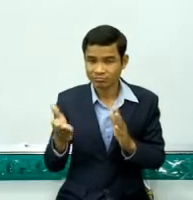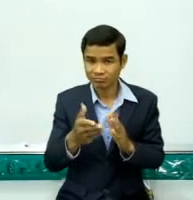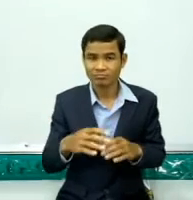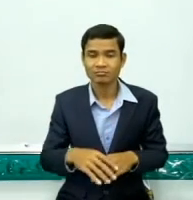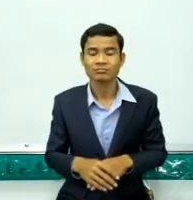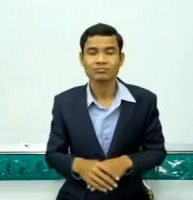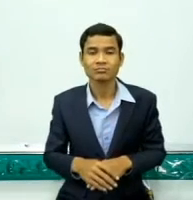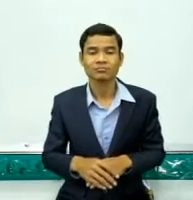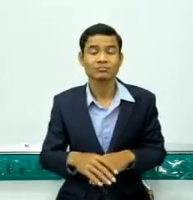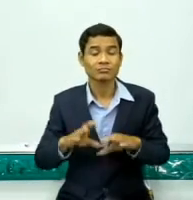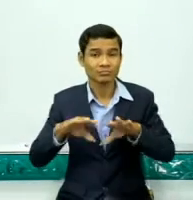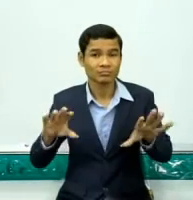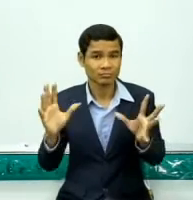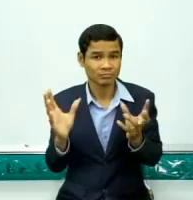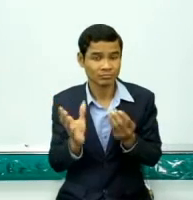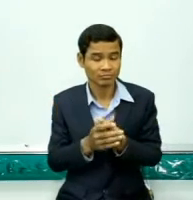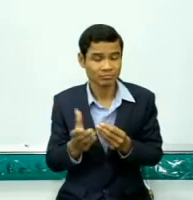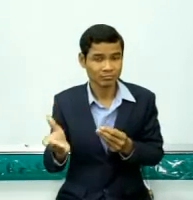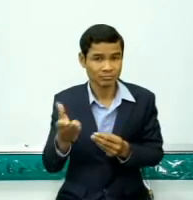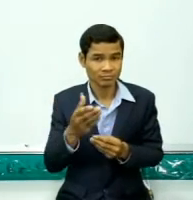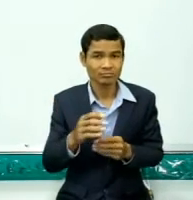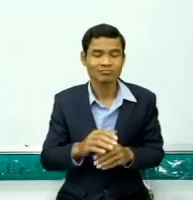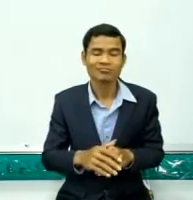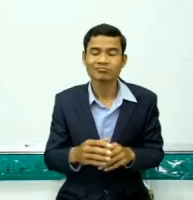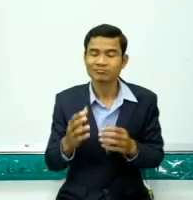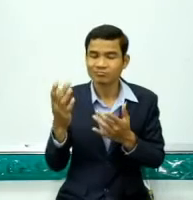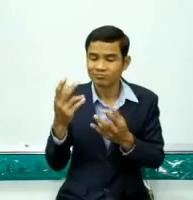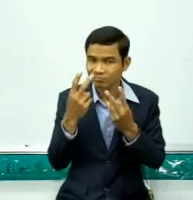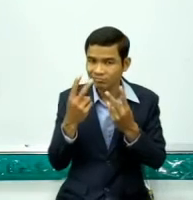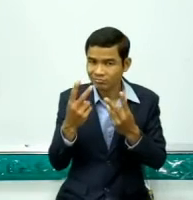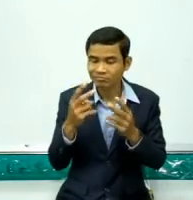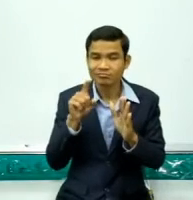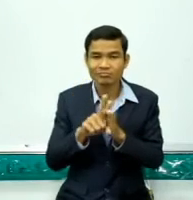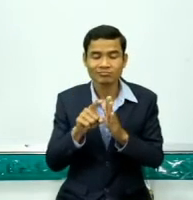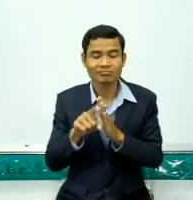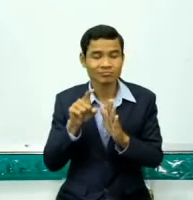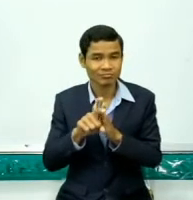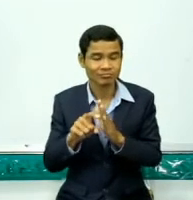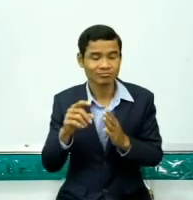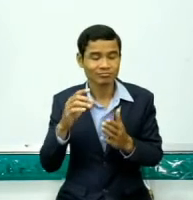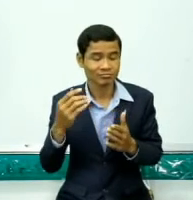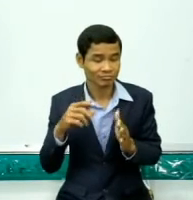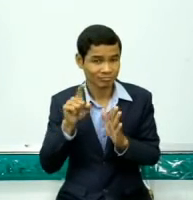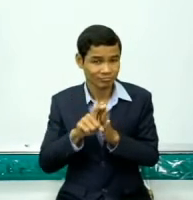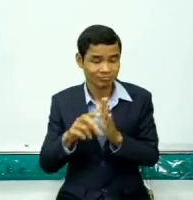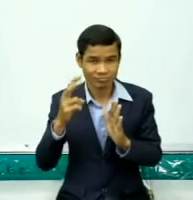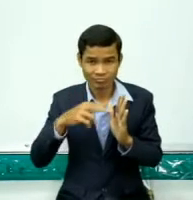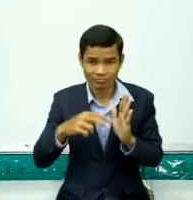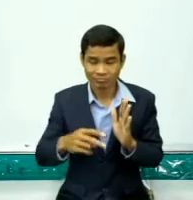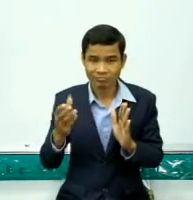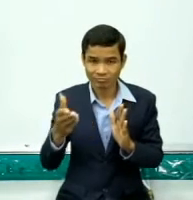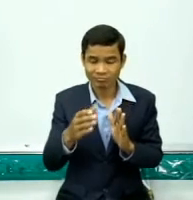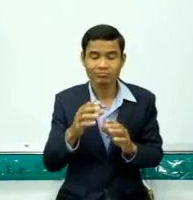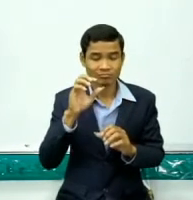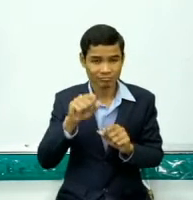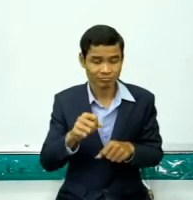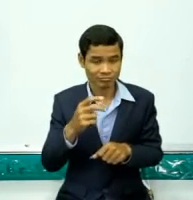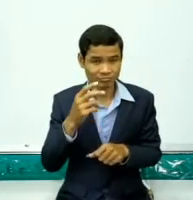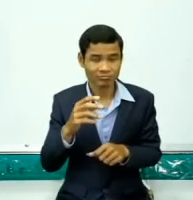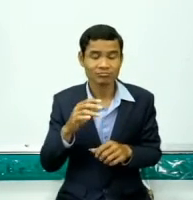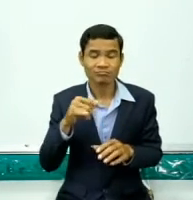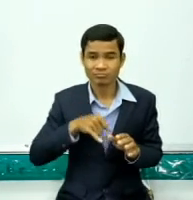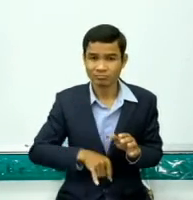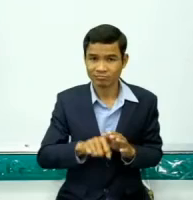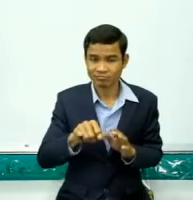ta con tặng ăn ní cha chấm sập ná chấm nón chừng mê điên tập bật chấm nón chừng ăn tập bật là bao chừng cứ chào